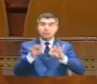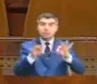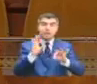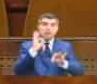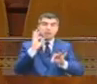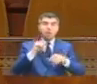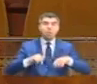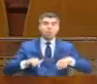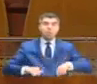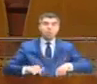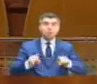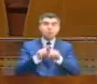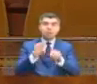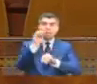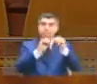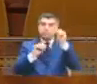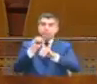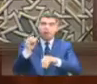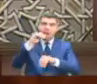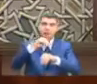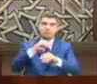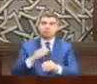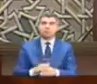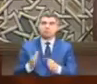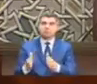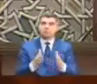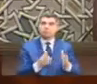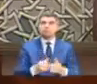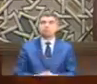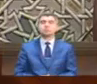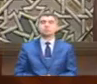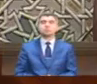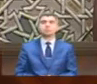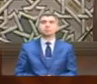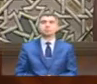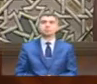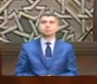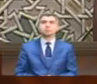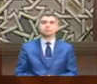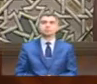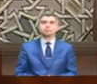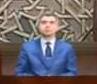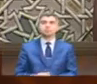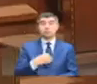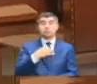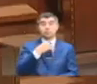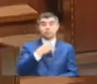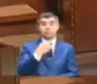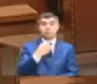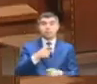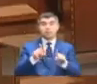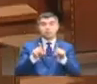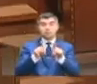في هذا المجال لتقويم هذا الوضع؟ وشكرا. تفضلوا السيد الوزير. لا انا كنت عندي السؤال عام